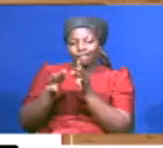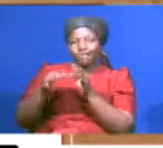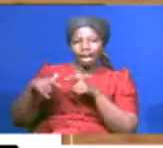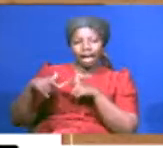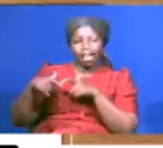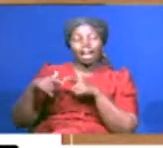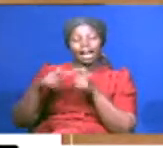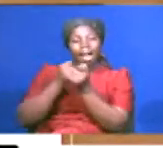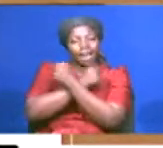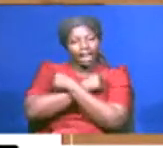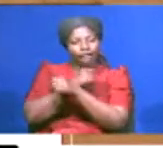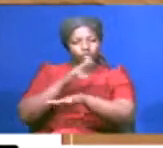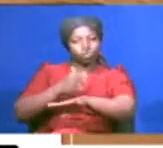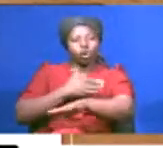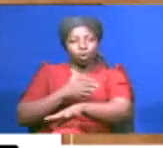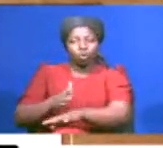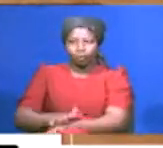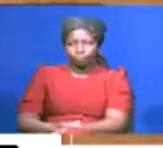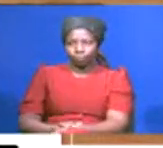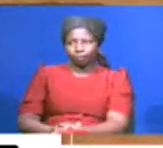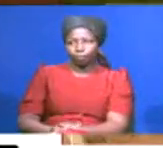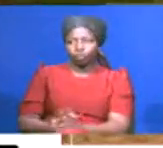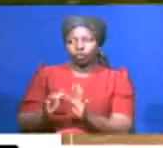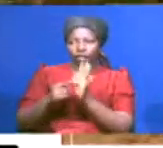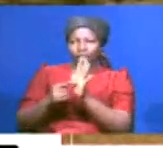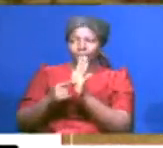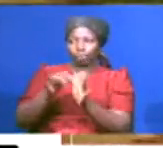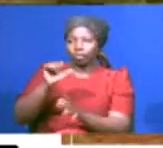like Stella. Any lessons of life, sio? Yeah. Stella inakwambia